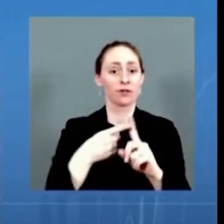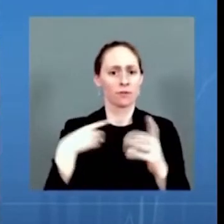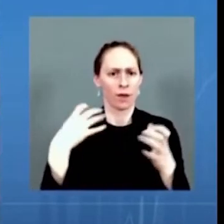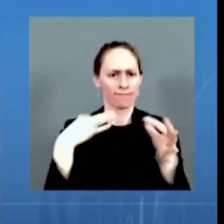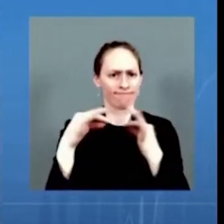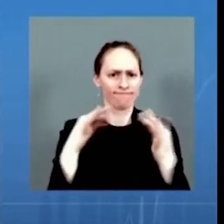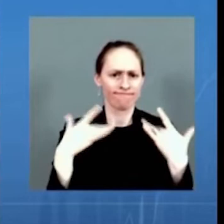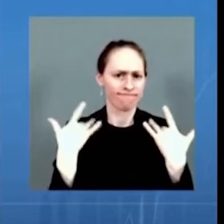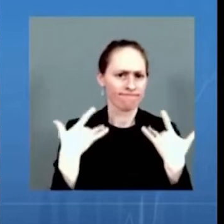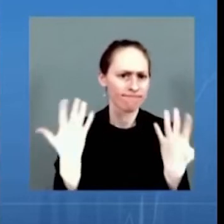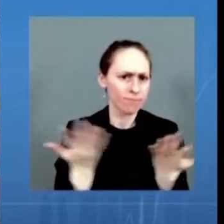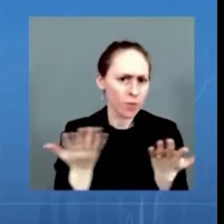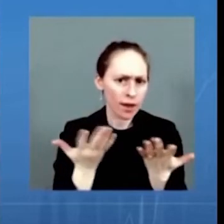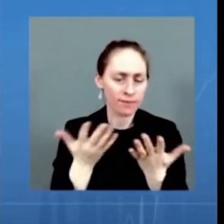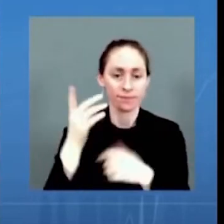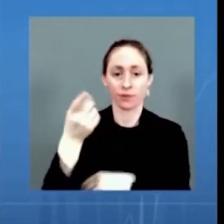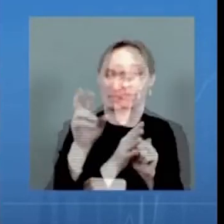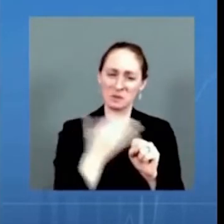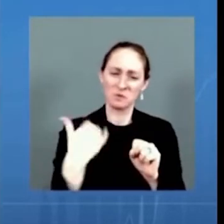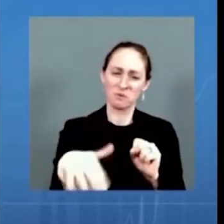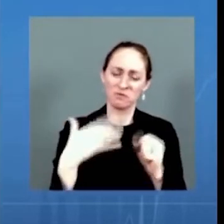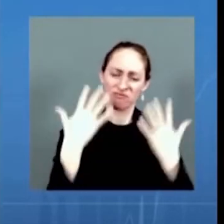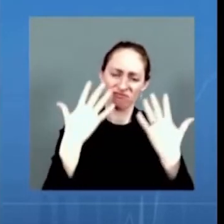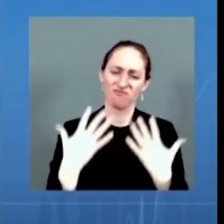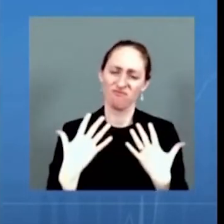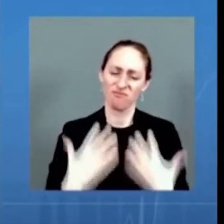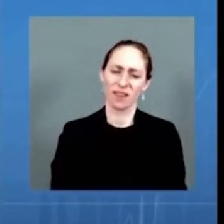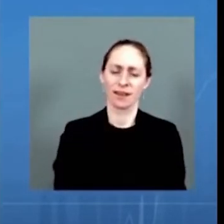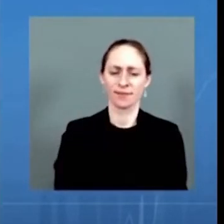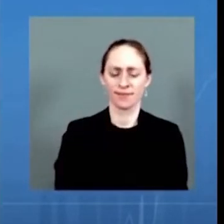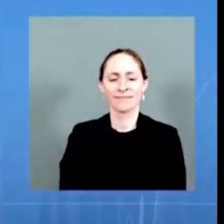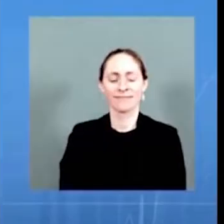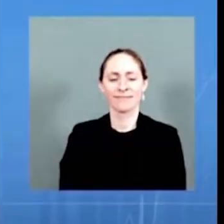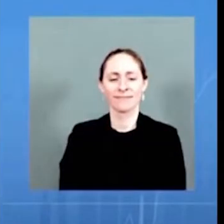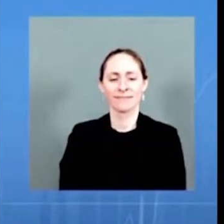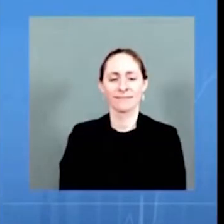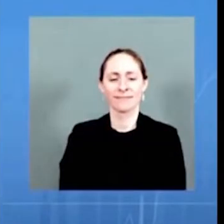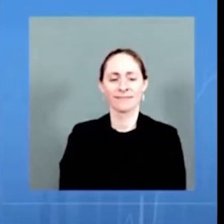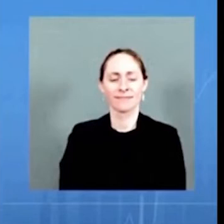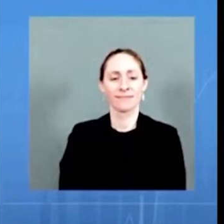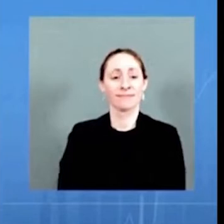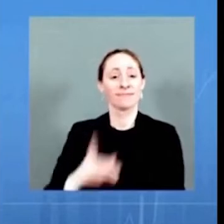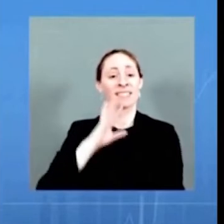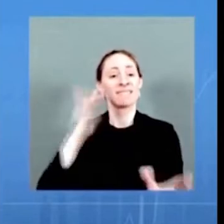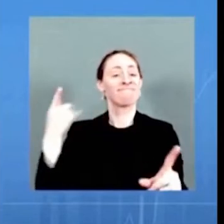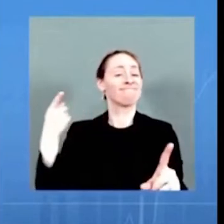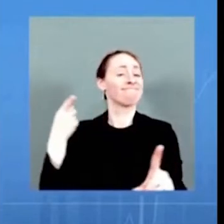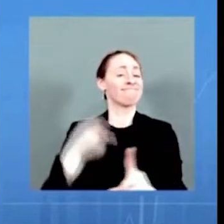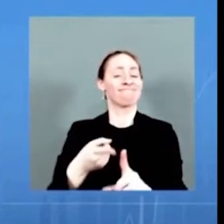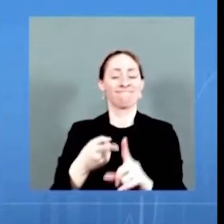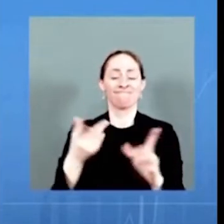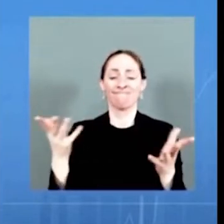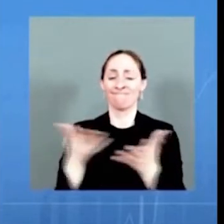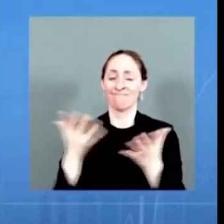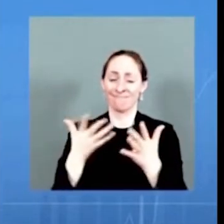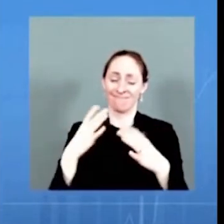伦斯基透露， Omicron 的传染率更强大，病例只需要两天就会倍增。传染病专家福奇表示，虽然一